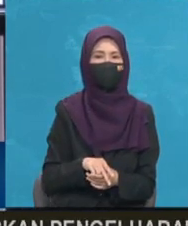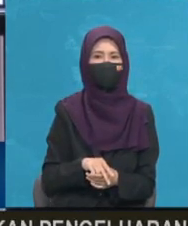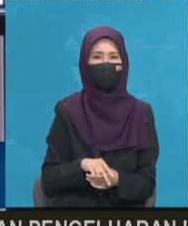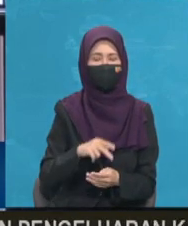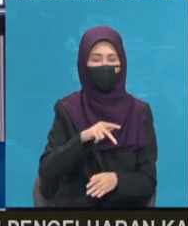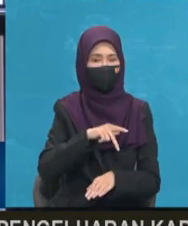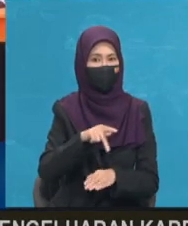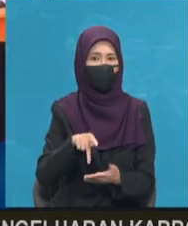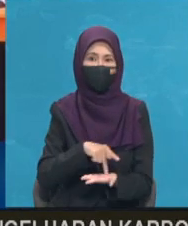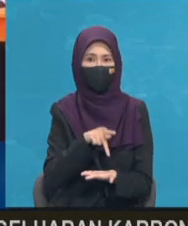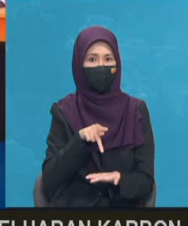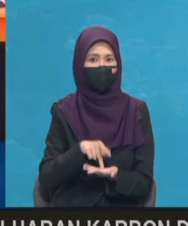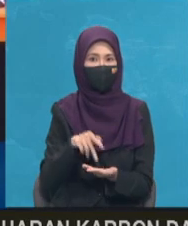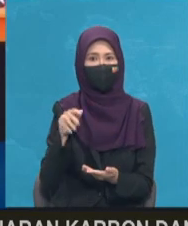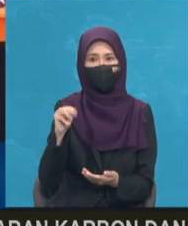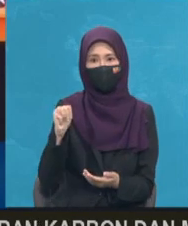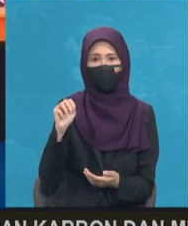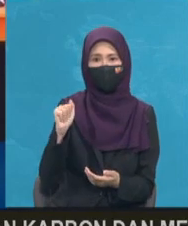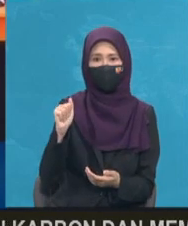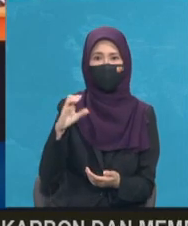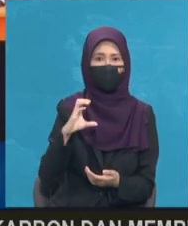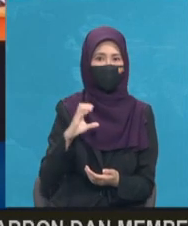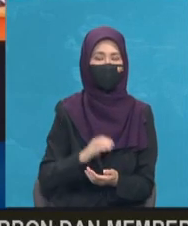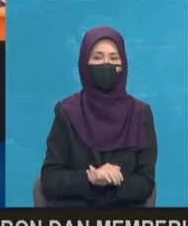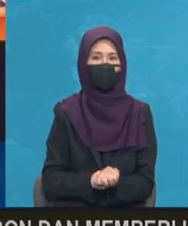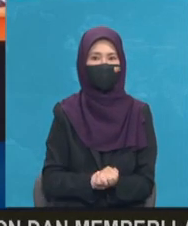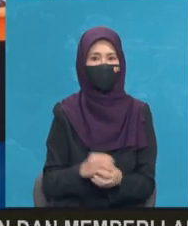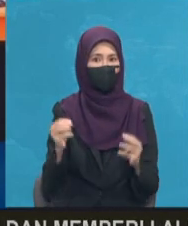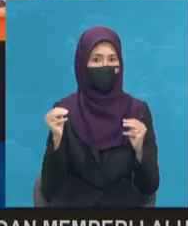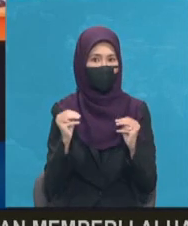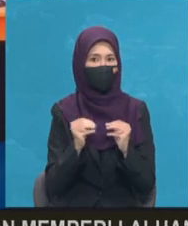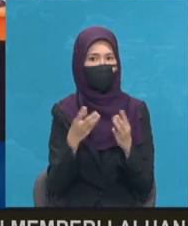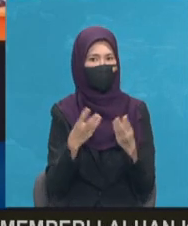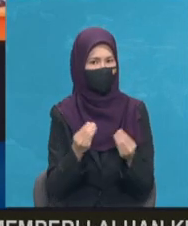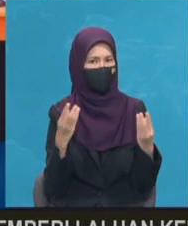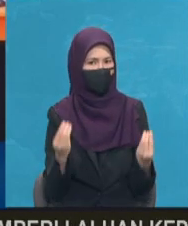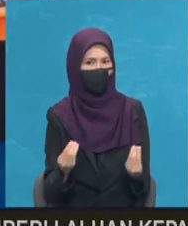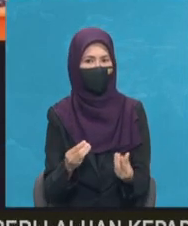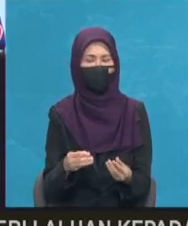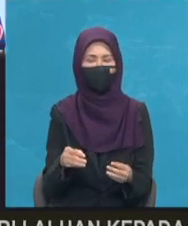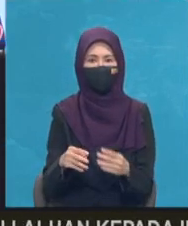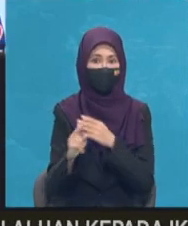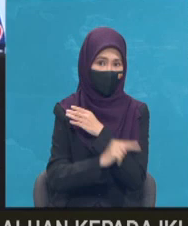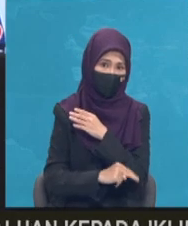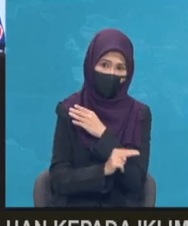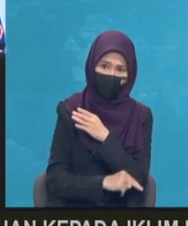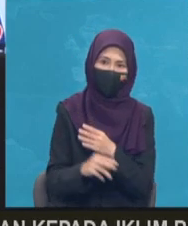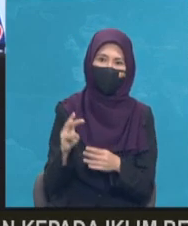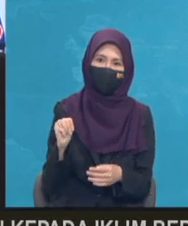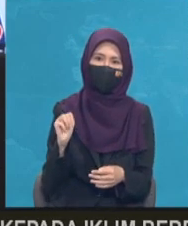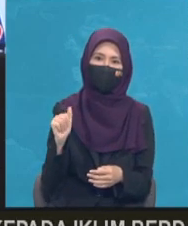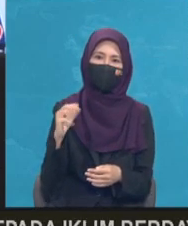center SMC Selain itu masyarakat juga menghargai berbagai inisiatif dan tindakan oleh nekara amazing dan